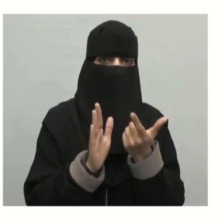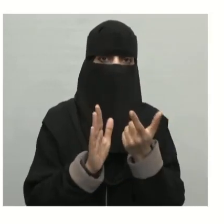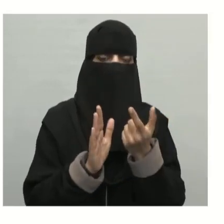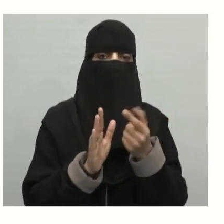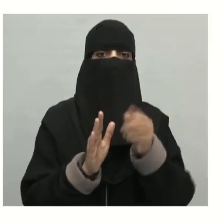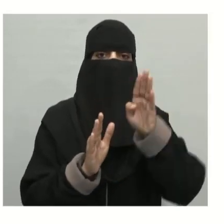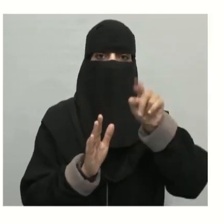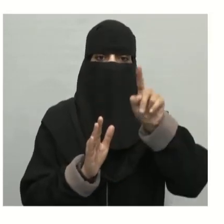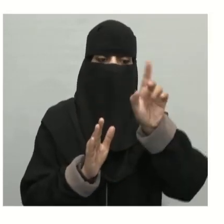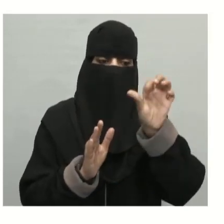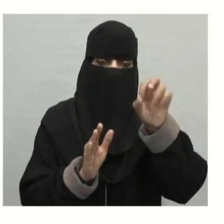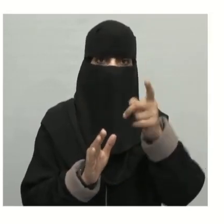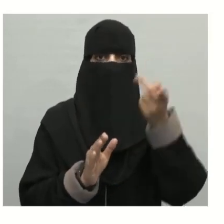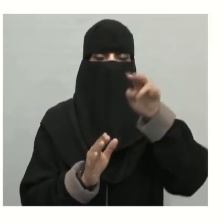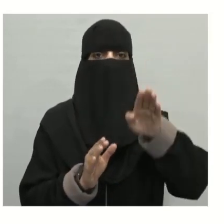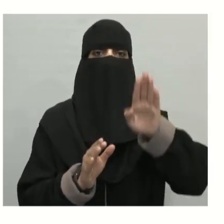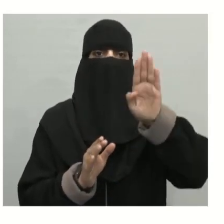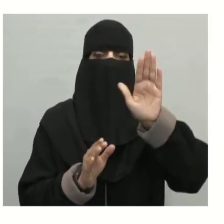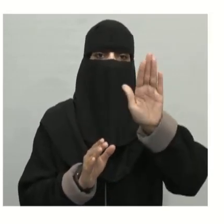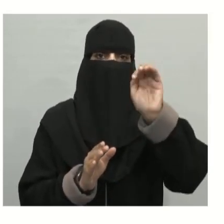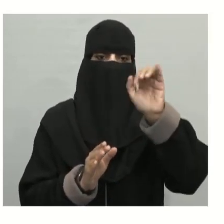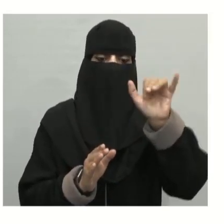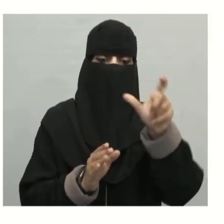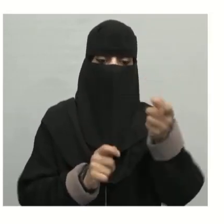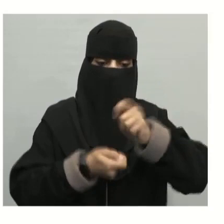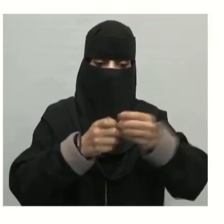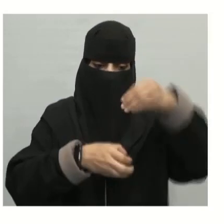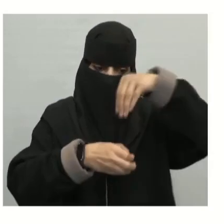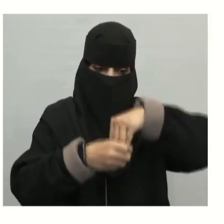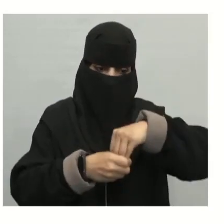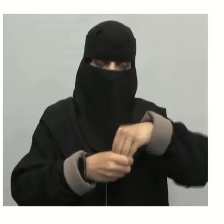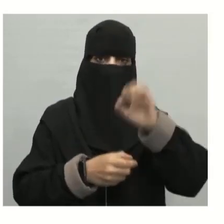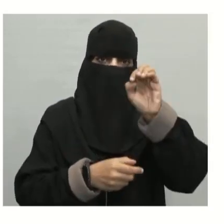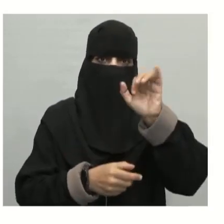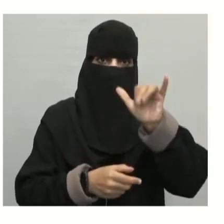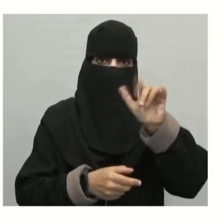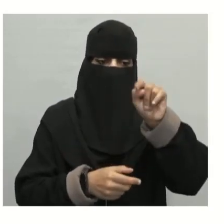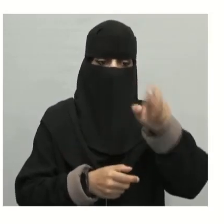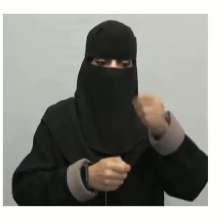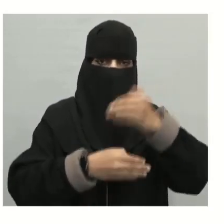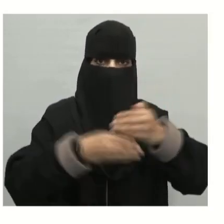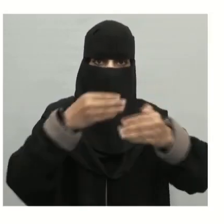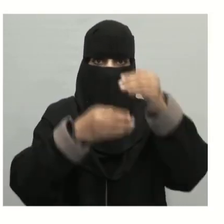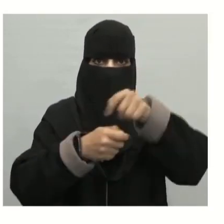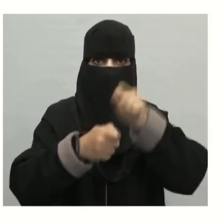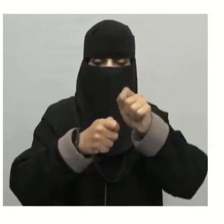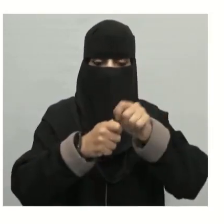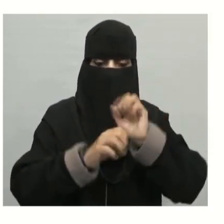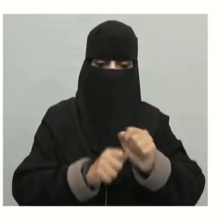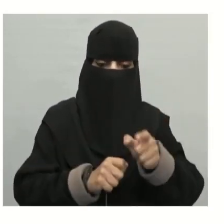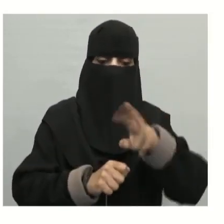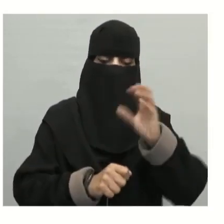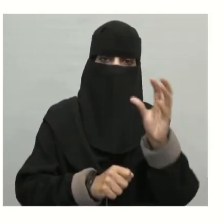والاكسجين وهي تدخل في تركيب الحجر الجيري المستخدم للبناء هناك ايضا